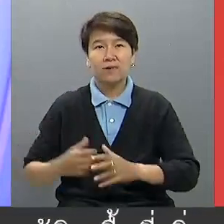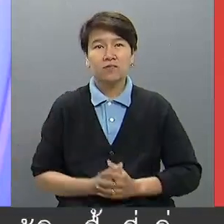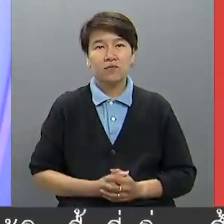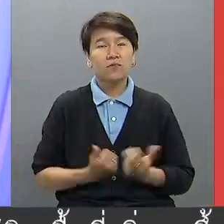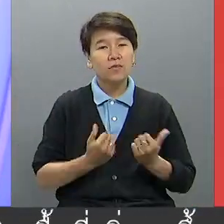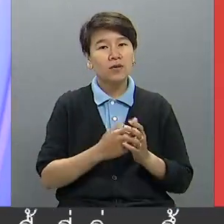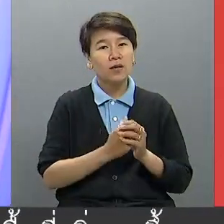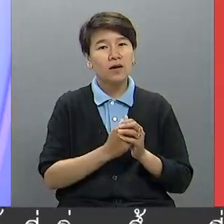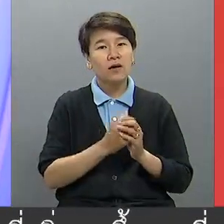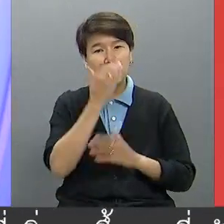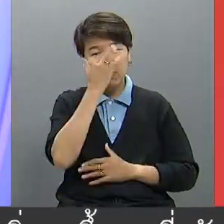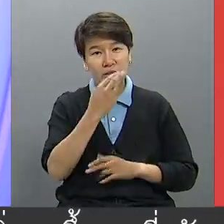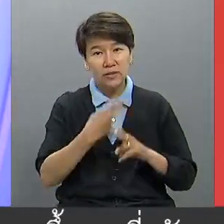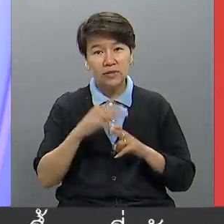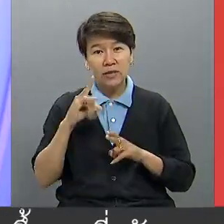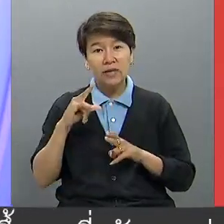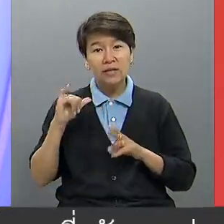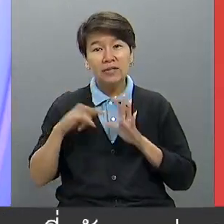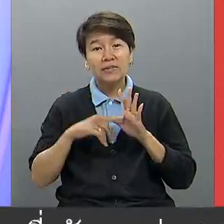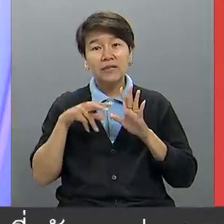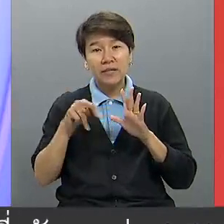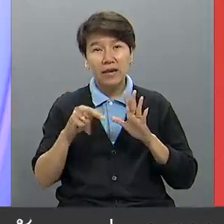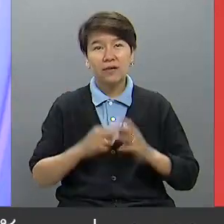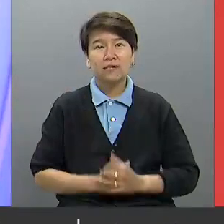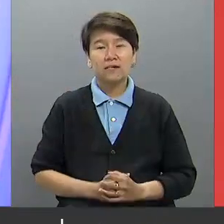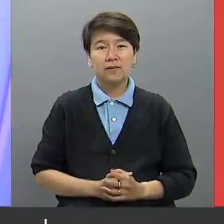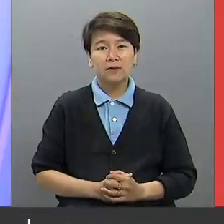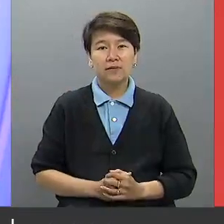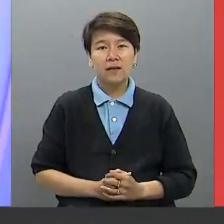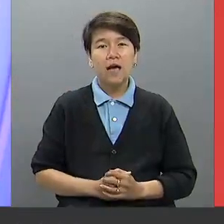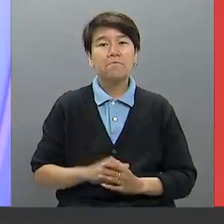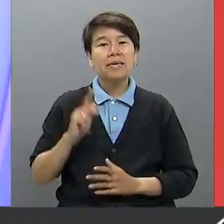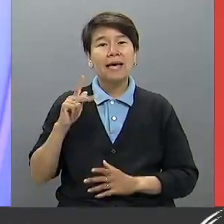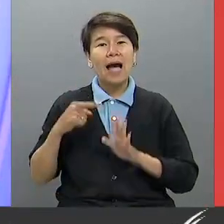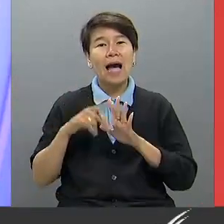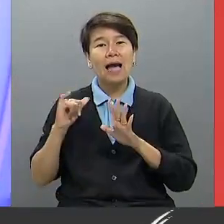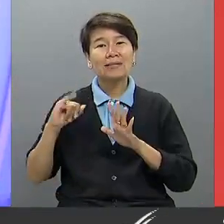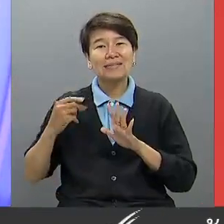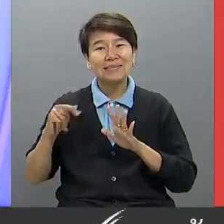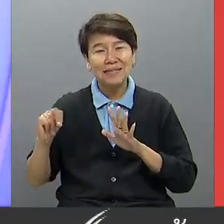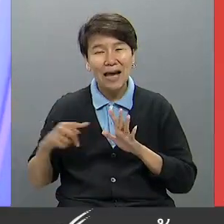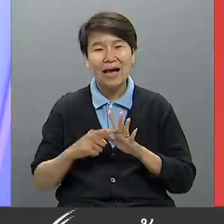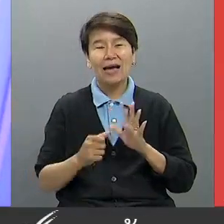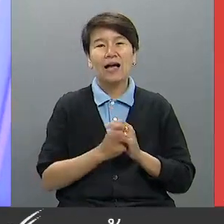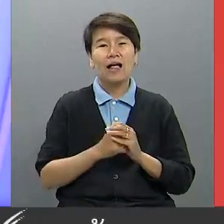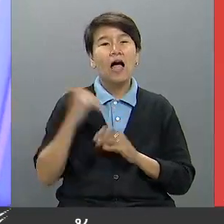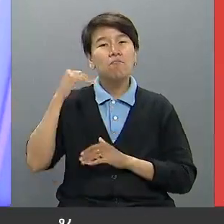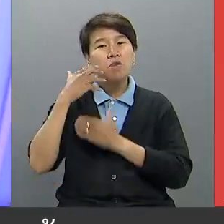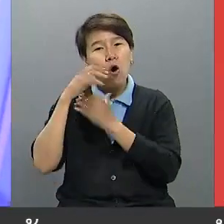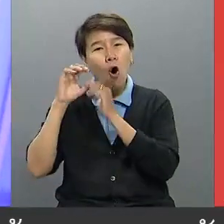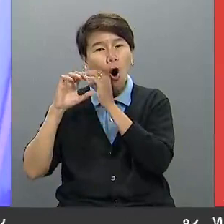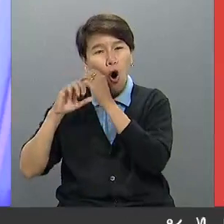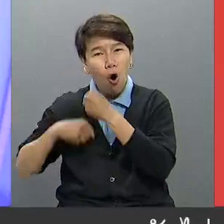กุลนะครับแล้วก็พี่กาญจนาด้วยนะครับพี่อ้อยนะครับที่ทักทายกันมาแล้วก็นี่แอบมาส่องเราด้วยนะครับพี่